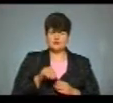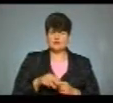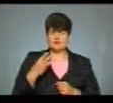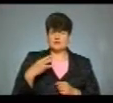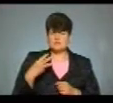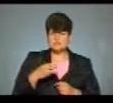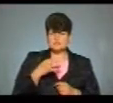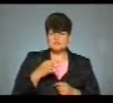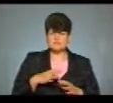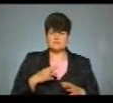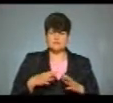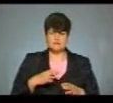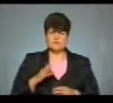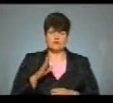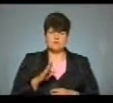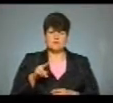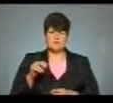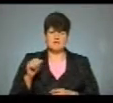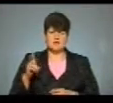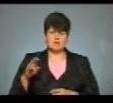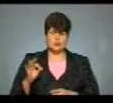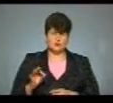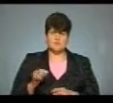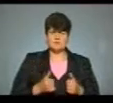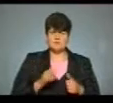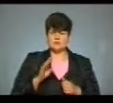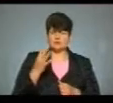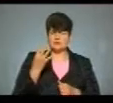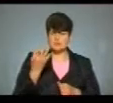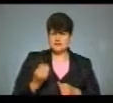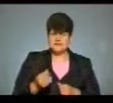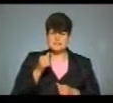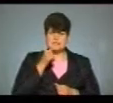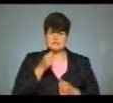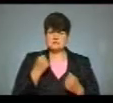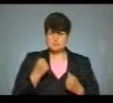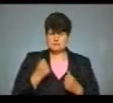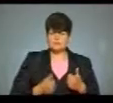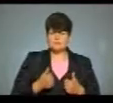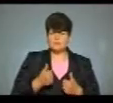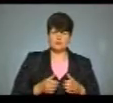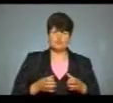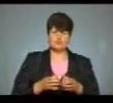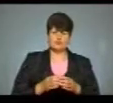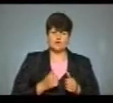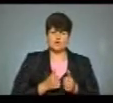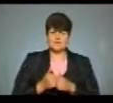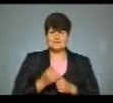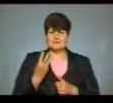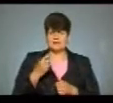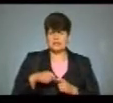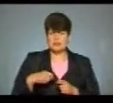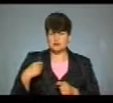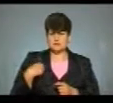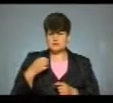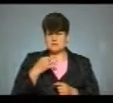тренер тернополян Володимир Павелко. Змагання триватимуть 4 дні. Завтра спортсмени змагатимуться у груповій гонці на 3 кілометри,